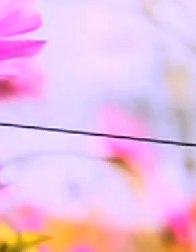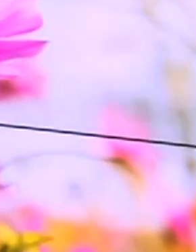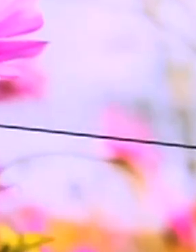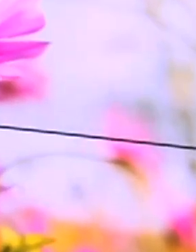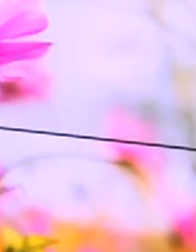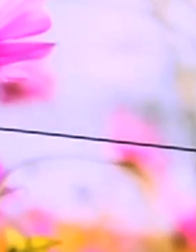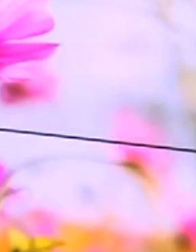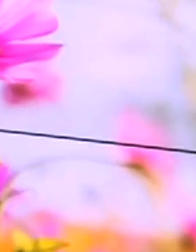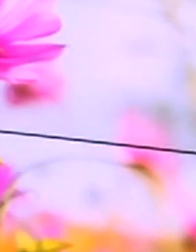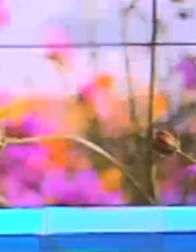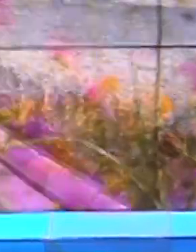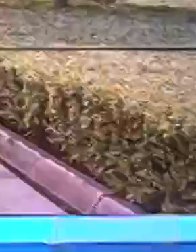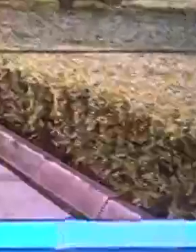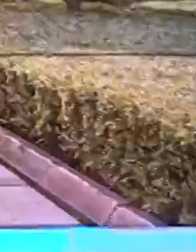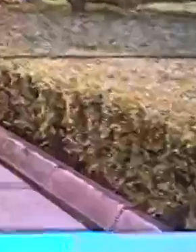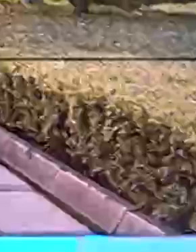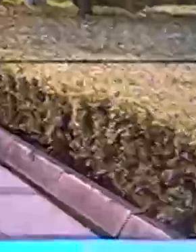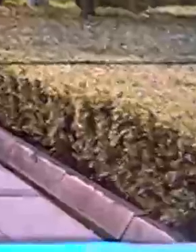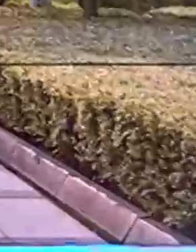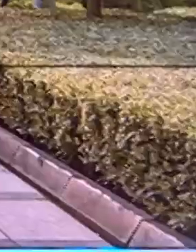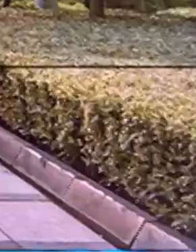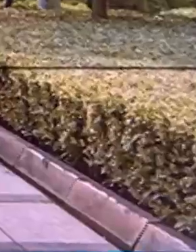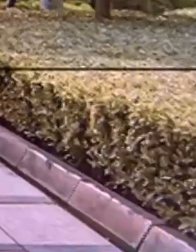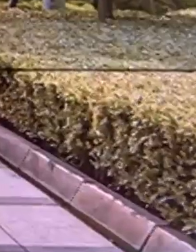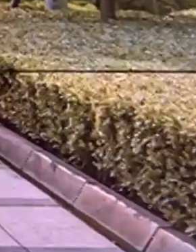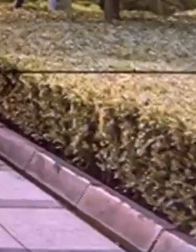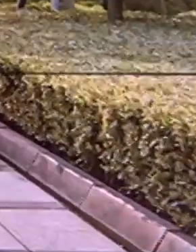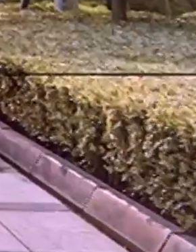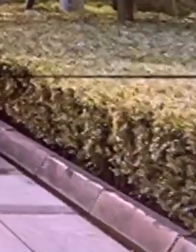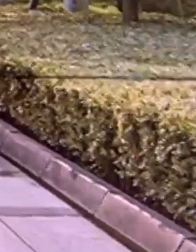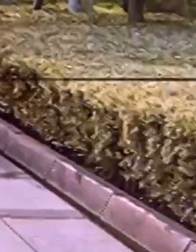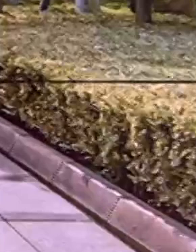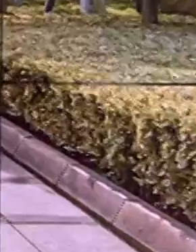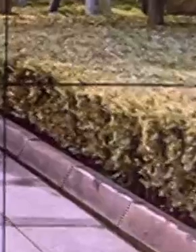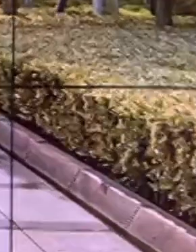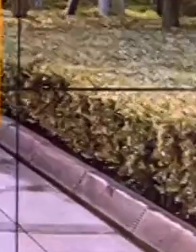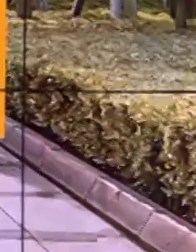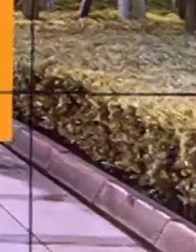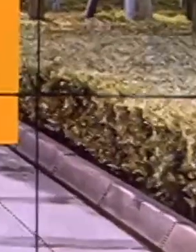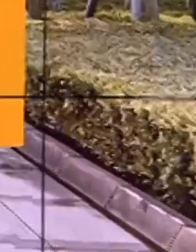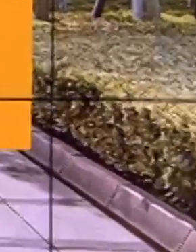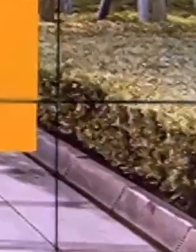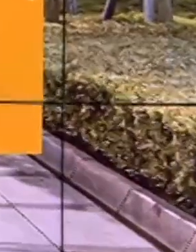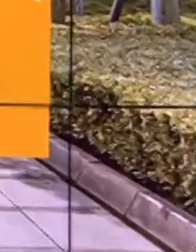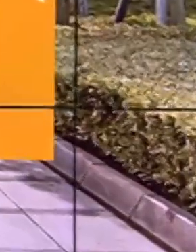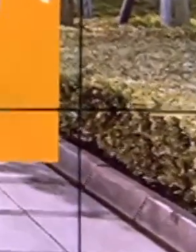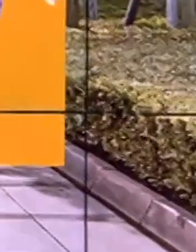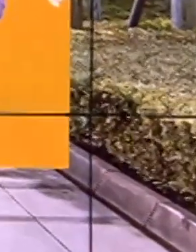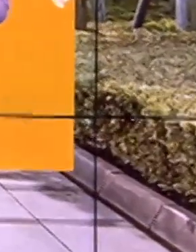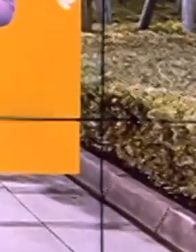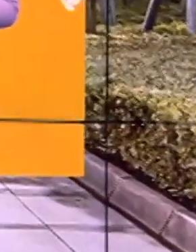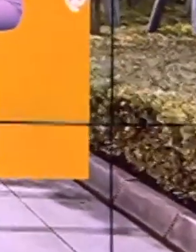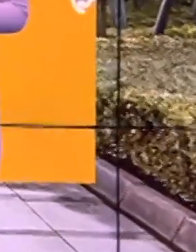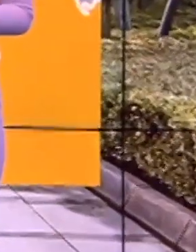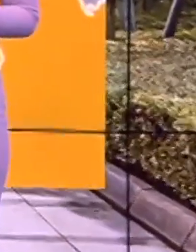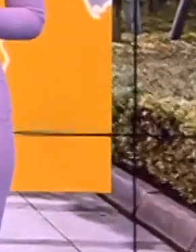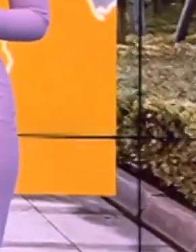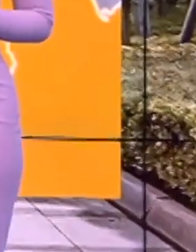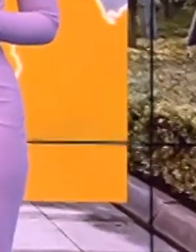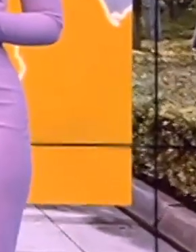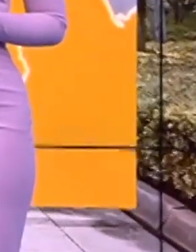19 градус жылы. Астанада күн ала бұлтты, күндіз 20 градус, түнде 12 градус жылы. Назарларыңызға рахмет,